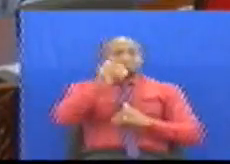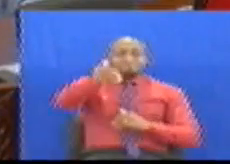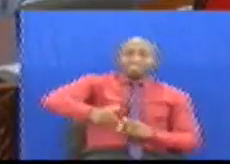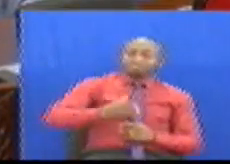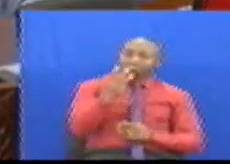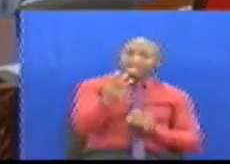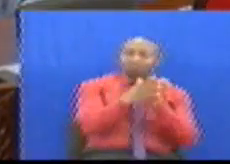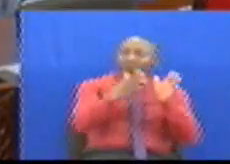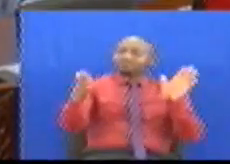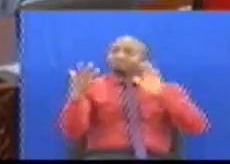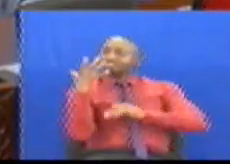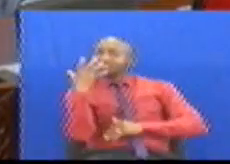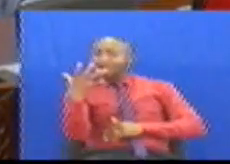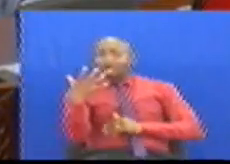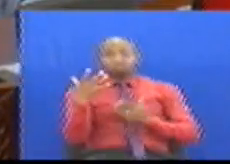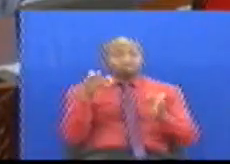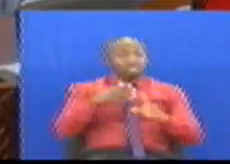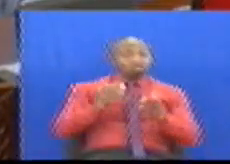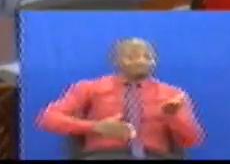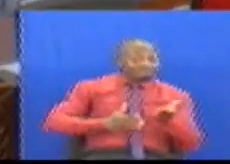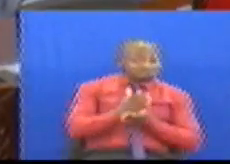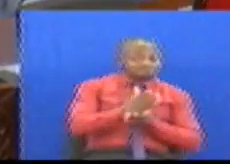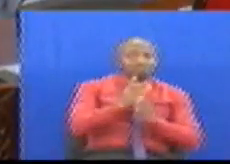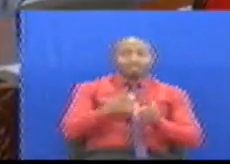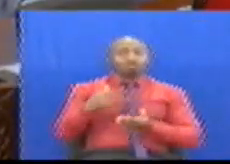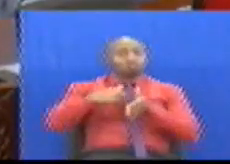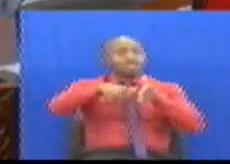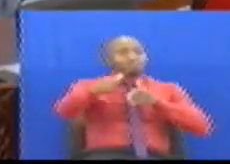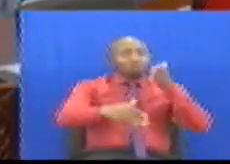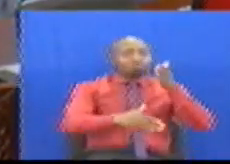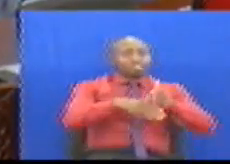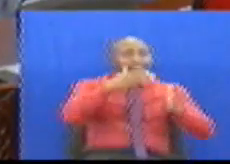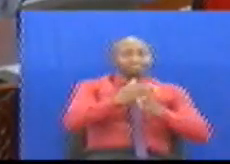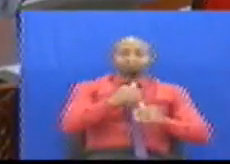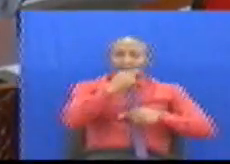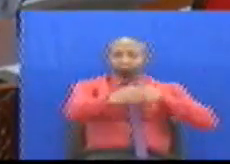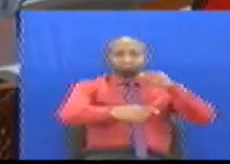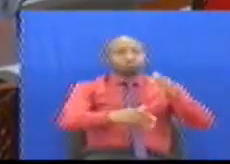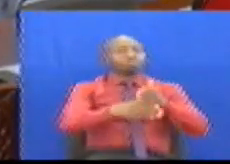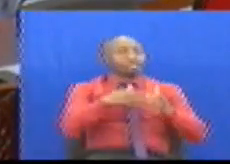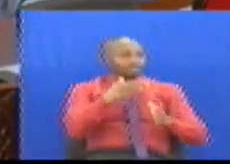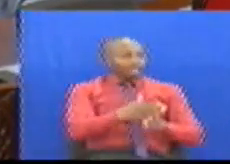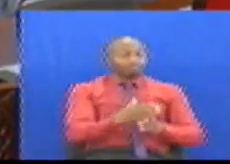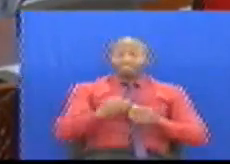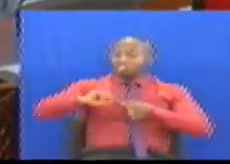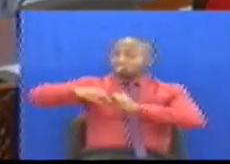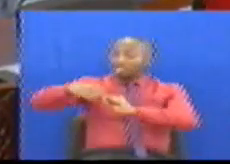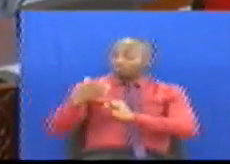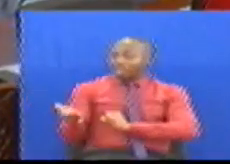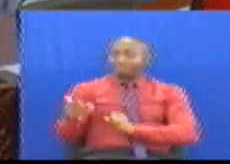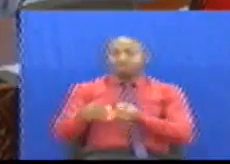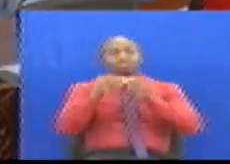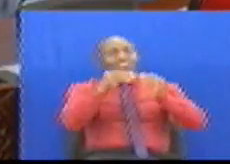mitatu mpaka mitano, ili kuweza kufanya nini, kuweza kulipa ujenzi uweze kuendelea. Changamoto iliyokuwa hapa,